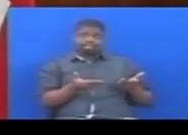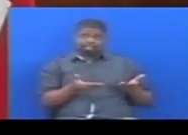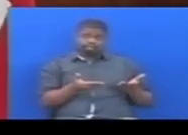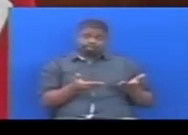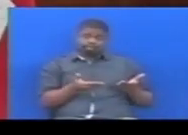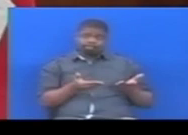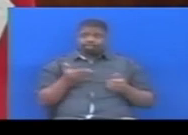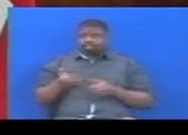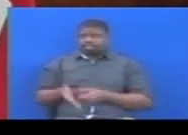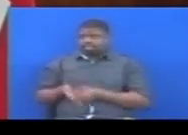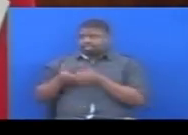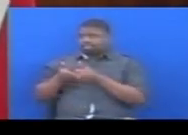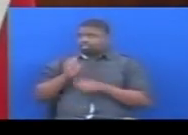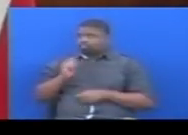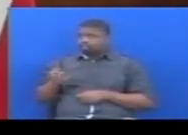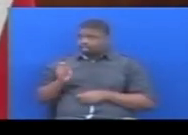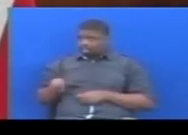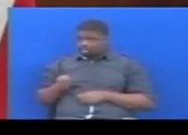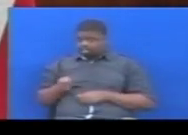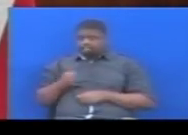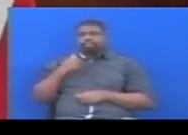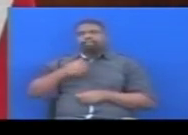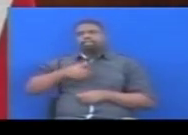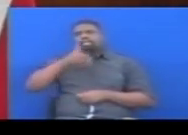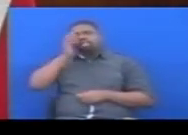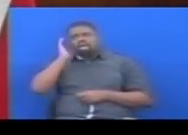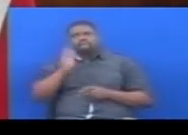Naibu Spika, ni kwamba mchakato ndani ya serikali